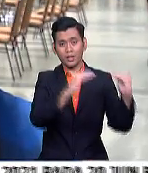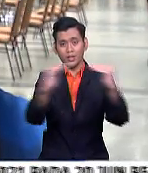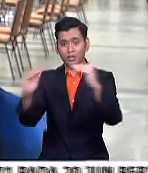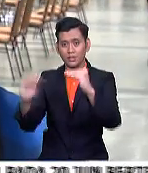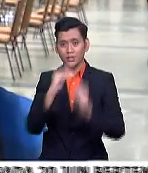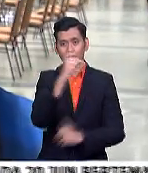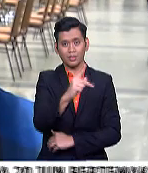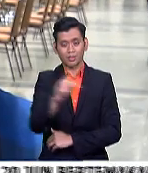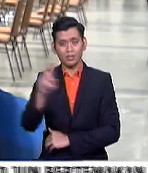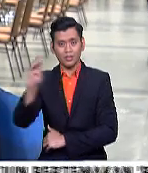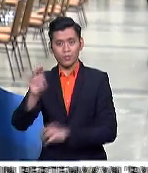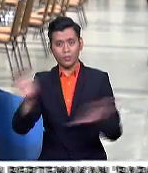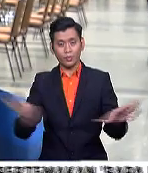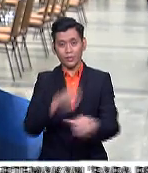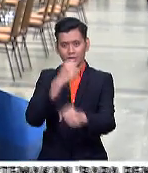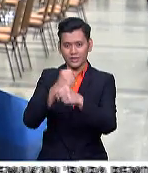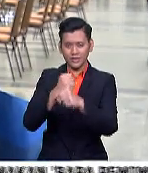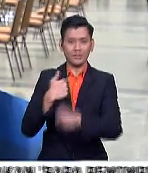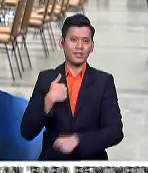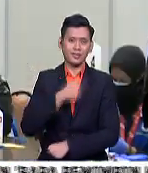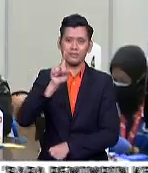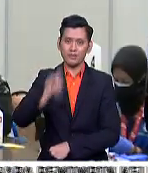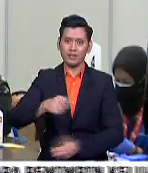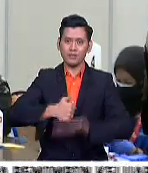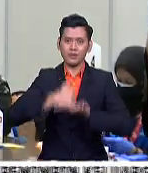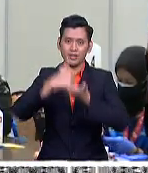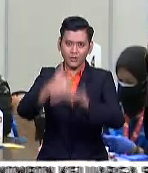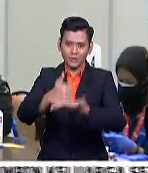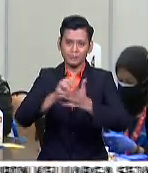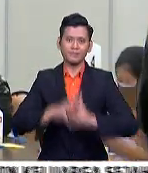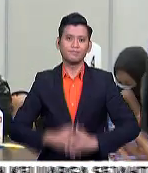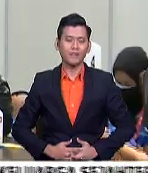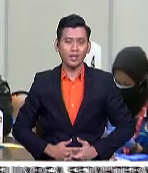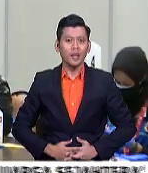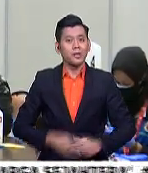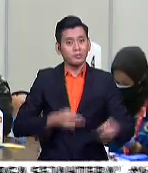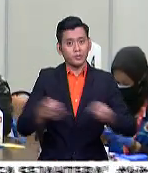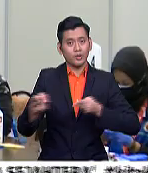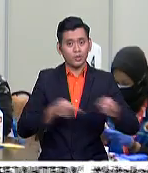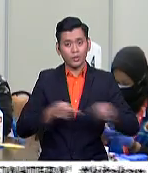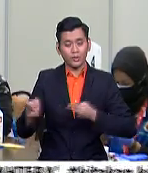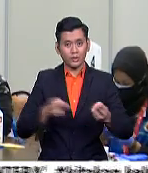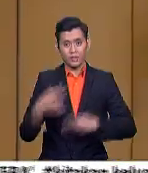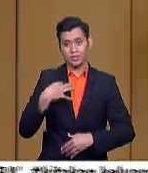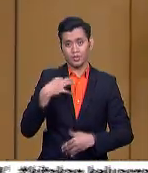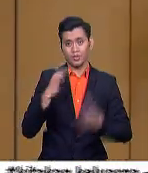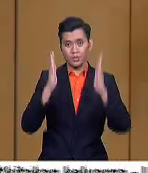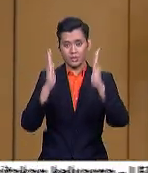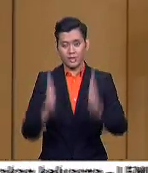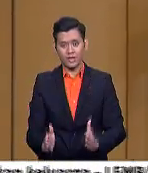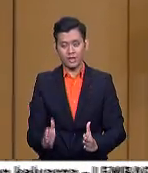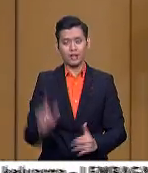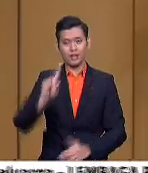Kesihatan saja buat kerjakan. Kita pun perlu tolong. Menurut penyelaras sukarelawan MyVac, Muhammad Lal Kasman Muhammad